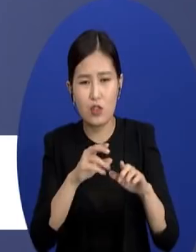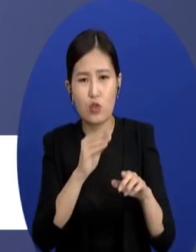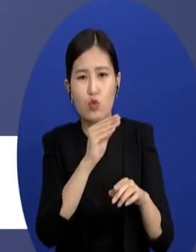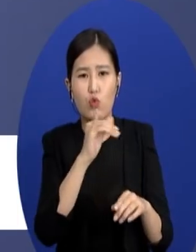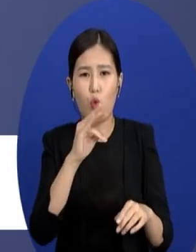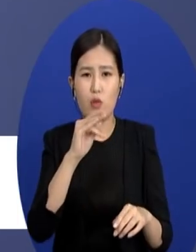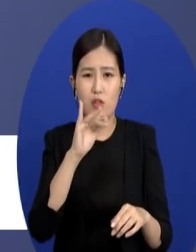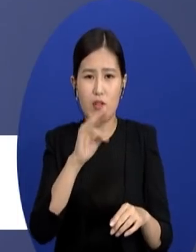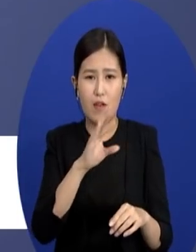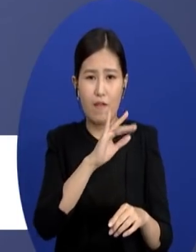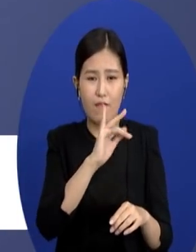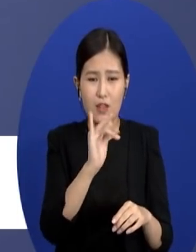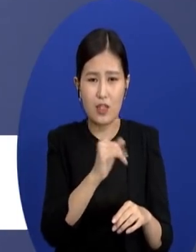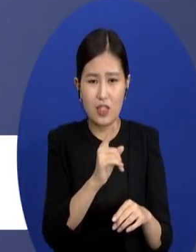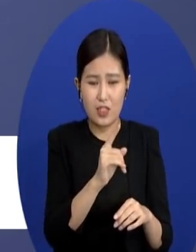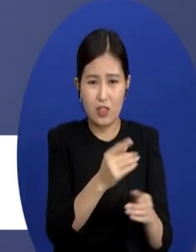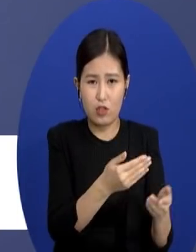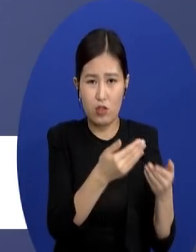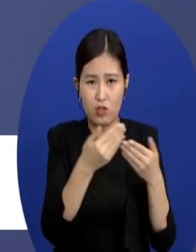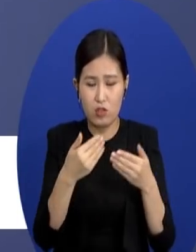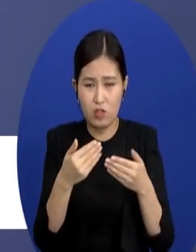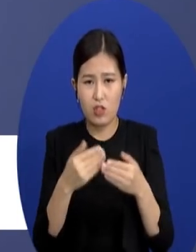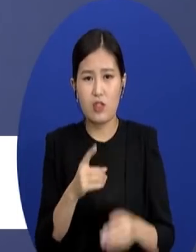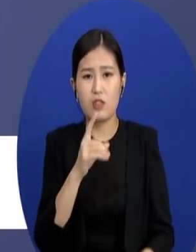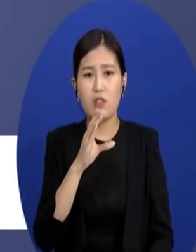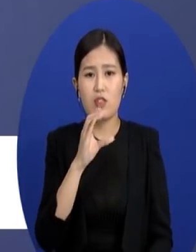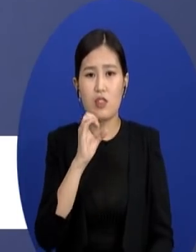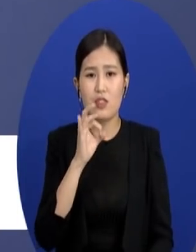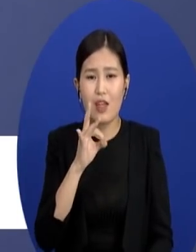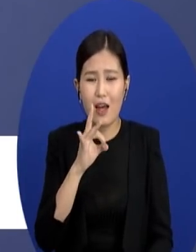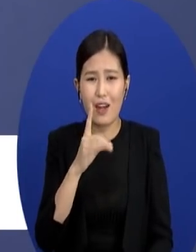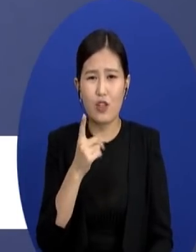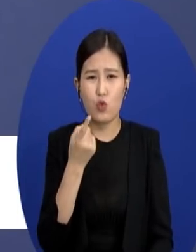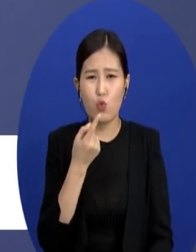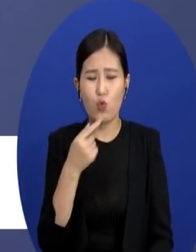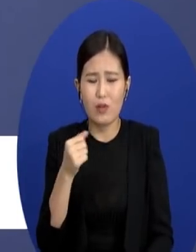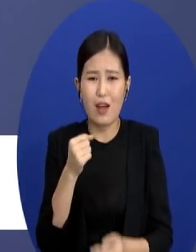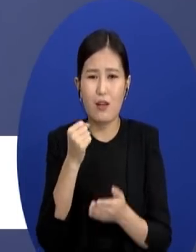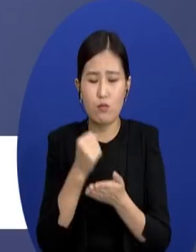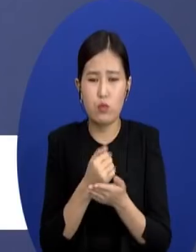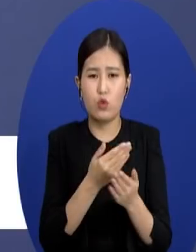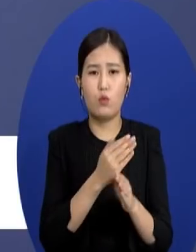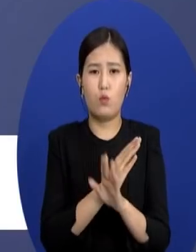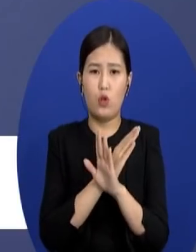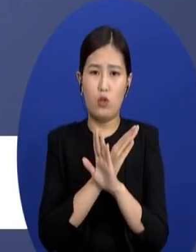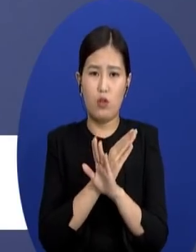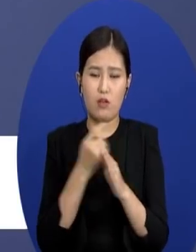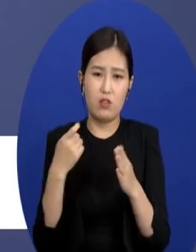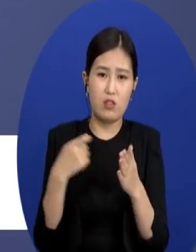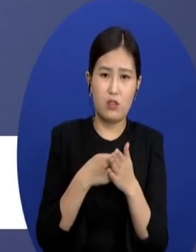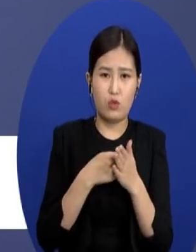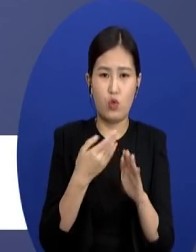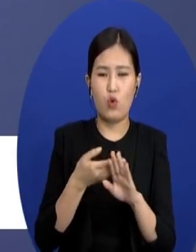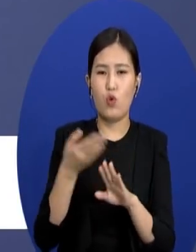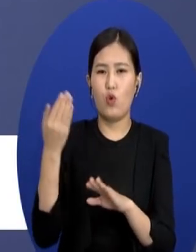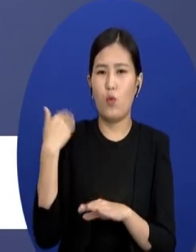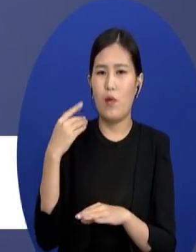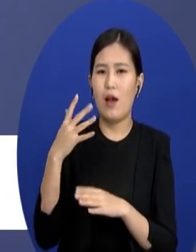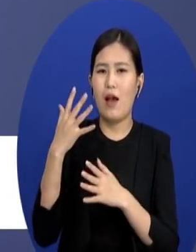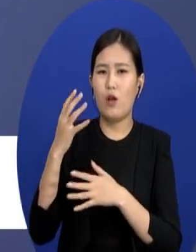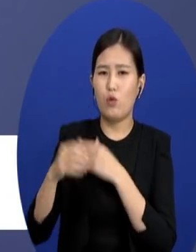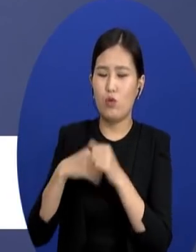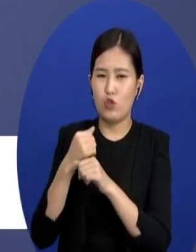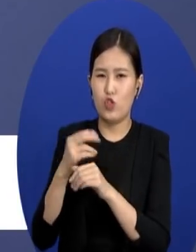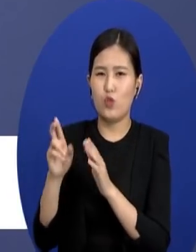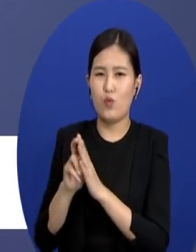визийг нэг сард зөвхөн нэг удаа нэвтрэх эрхтэй болгож хязгаарлаж байгаа юм байна. Өмнө нь тэд 10 жилийн виз хүсэх боломжтой